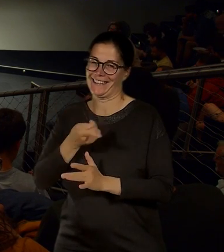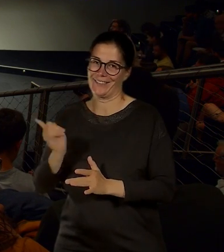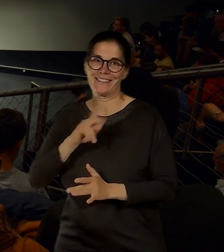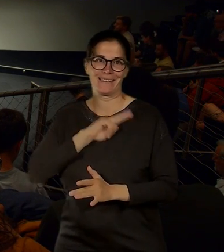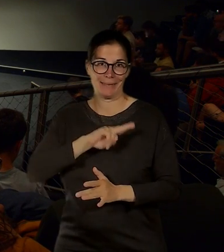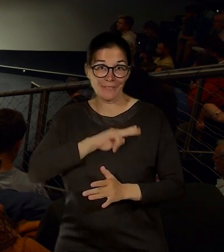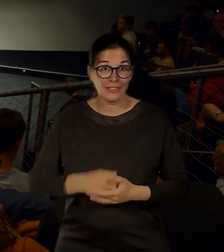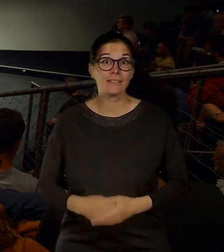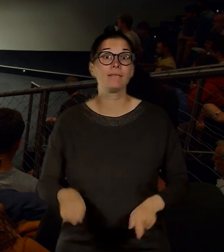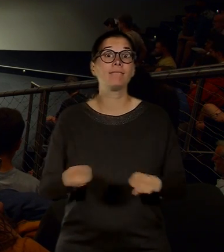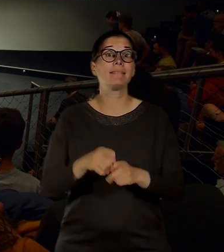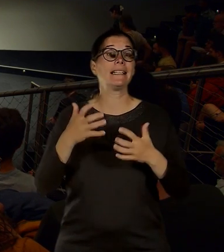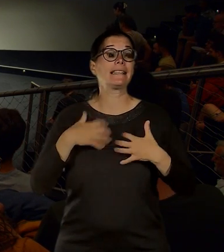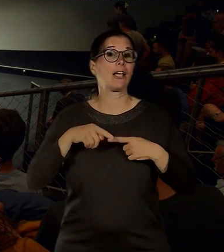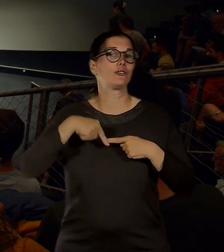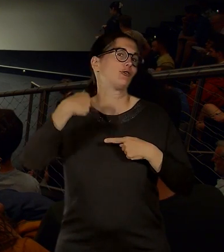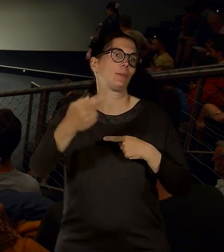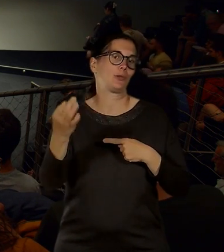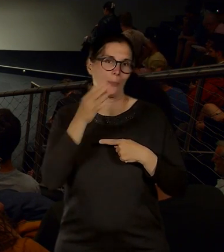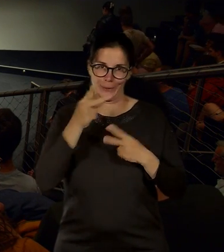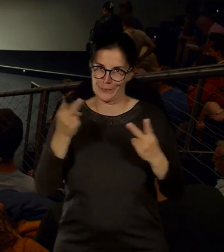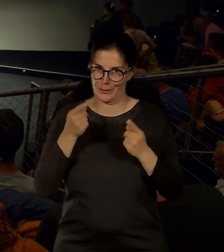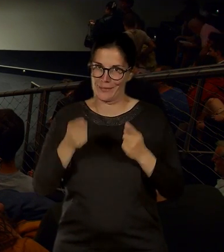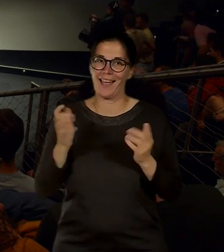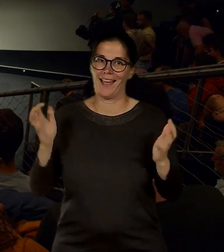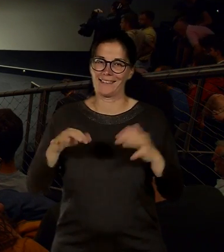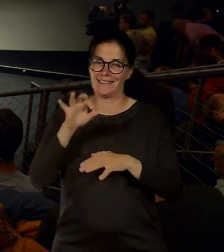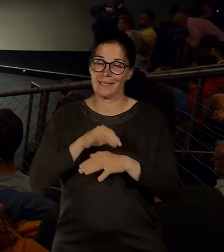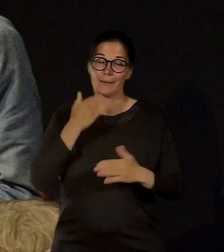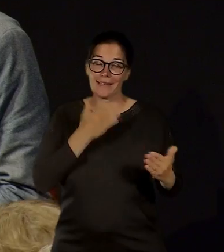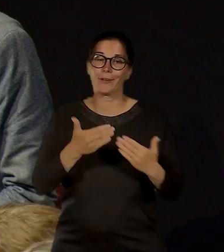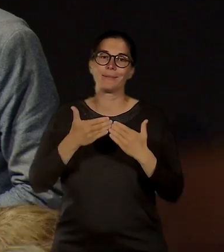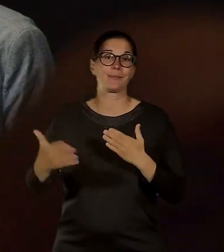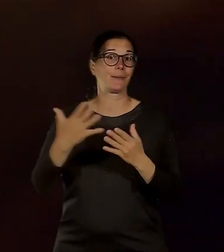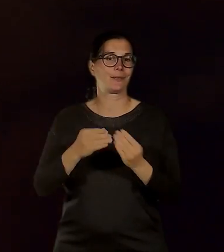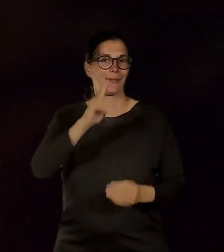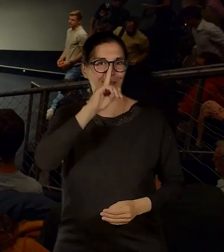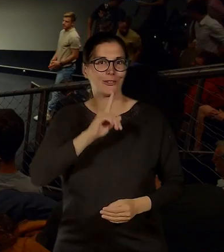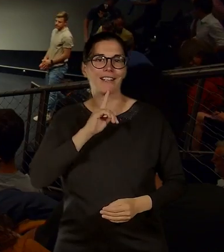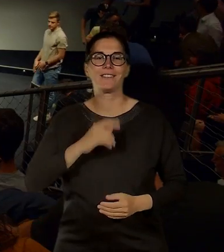konce a já se budu těšit na nějakou další podobnou akci tady v kempu. Děkuji a přeji příjemný večer.